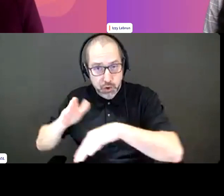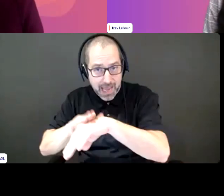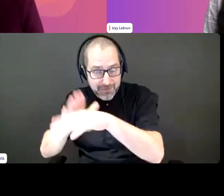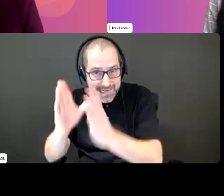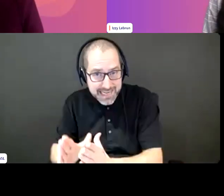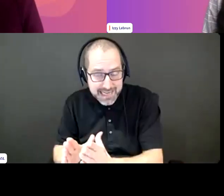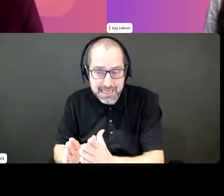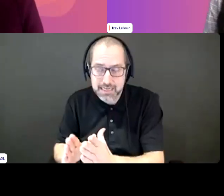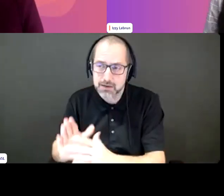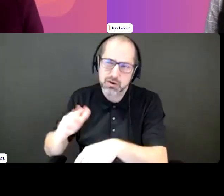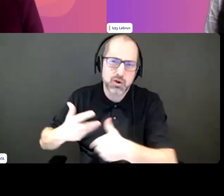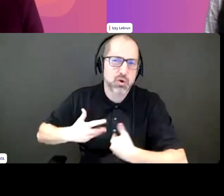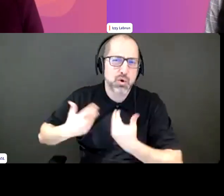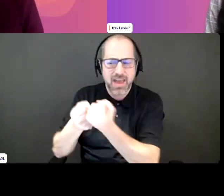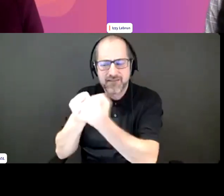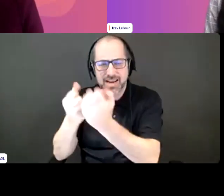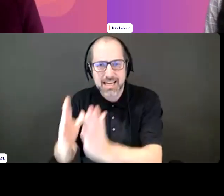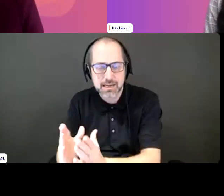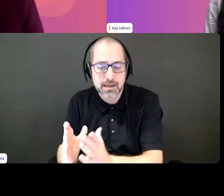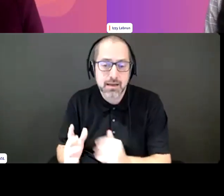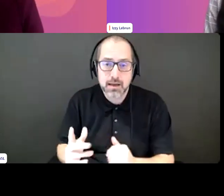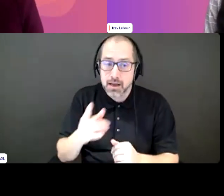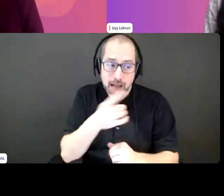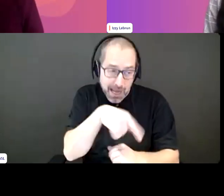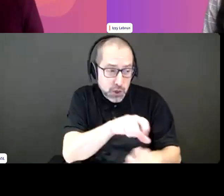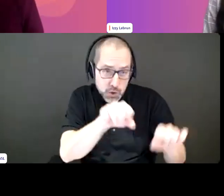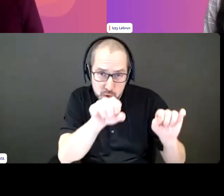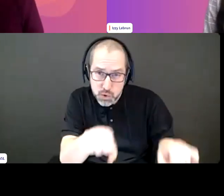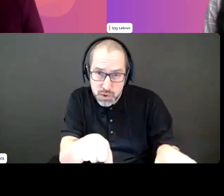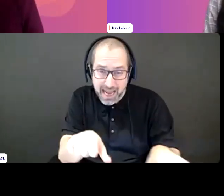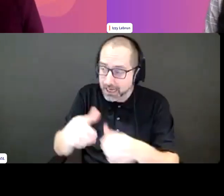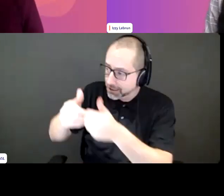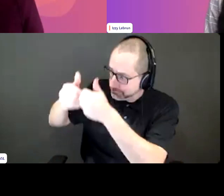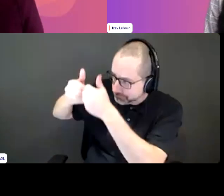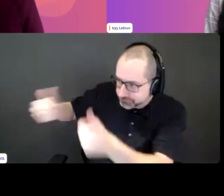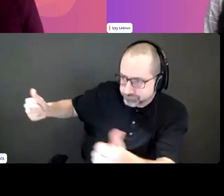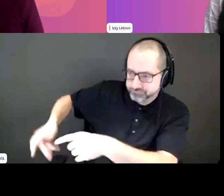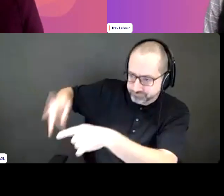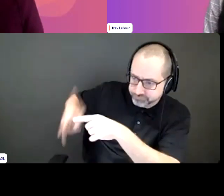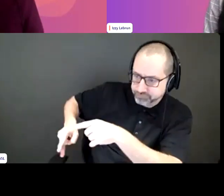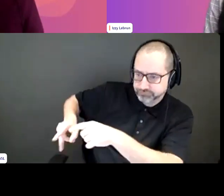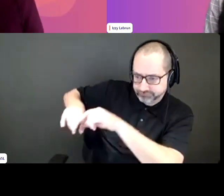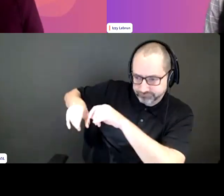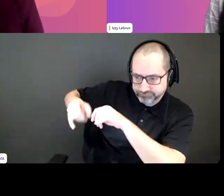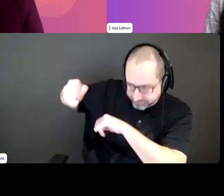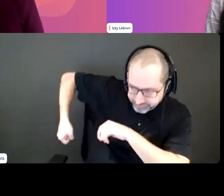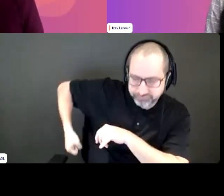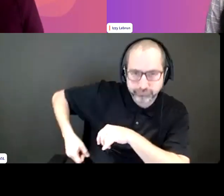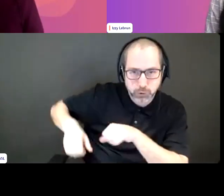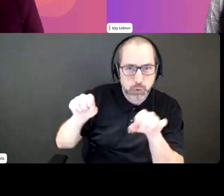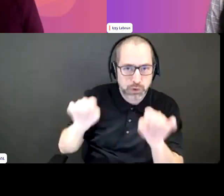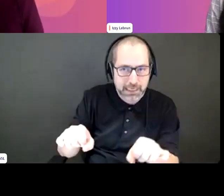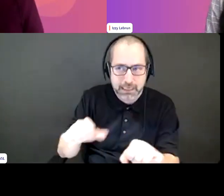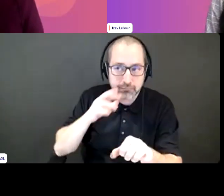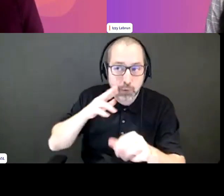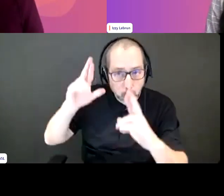bonne pensée et les jeunes doivent être adresser à des donc tiens ce parti comme les défenseurs